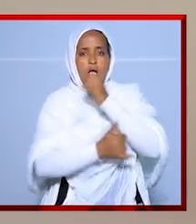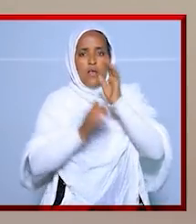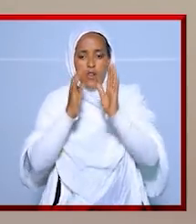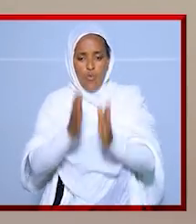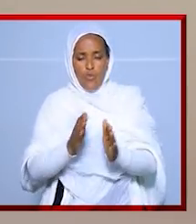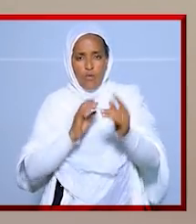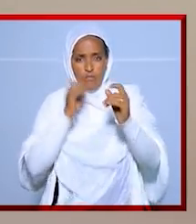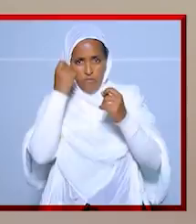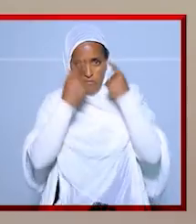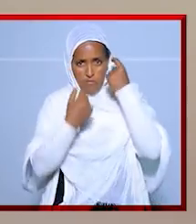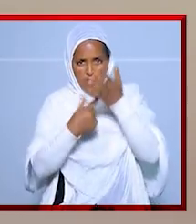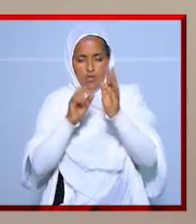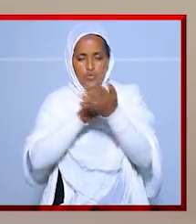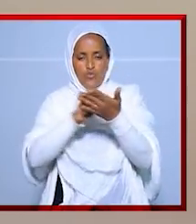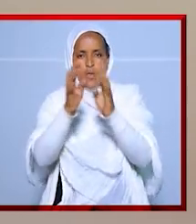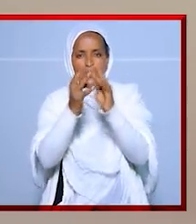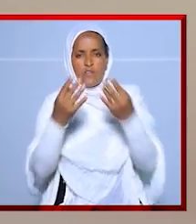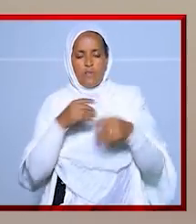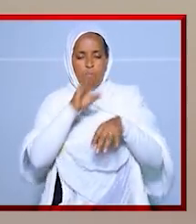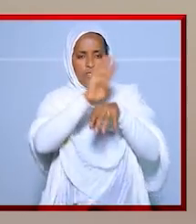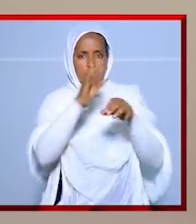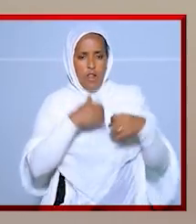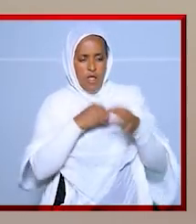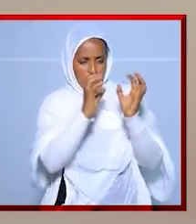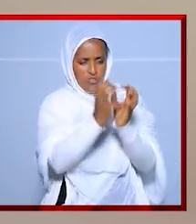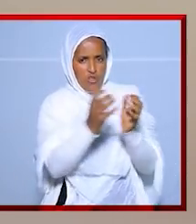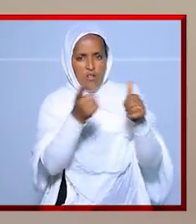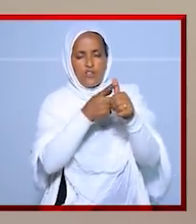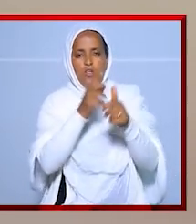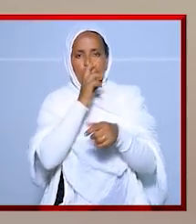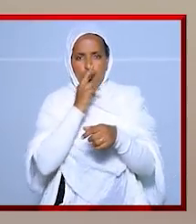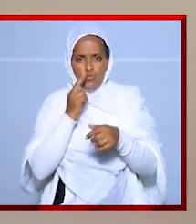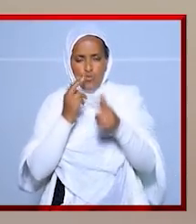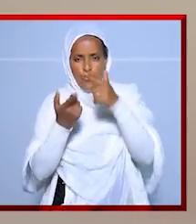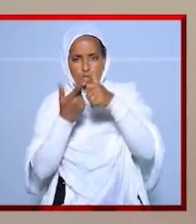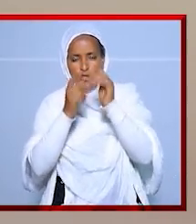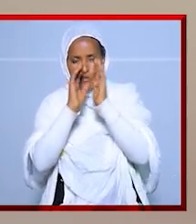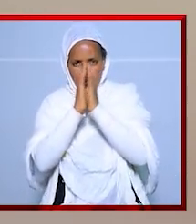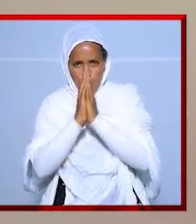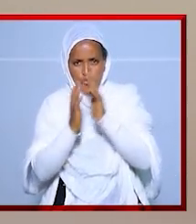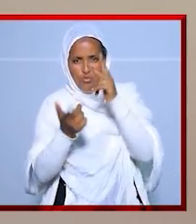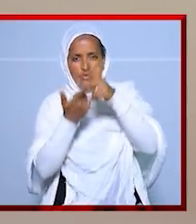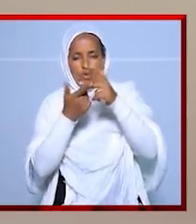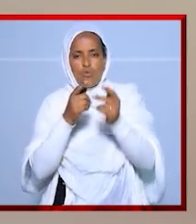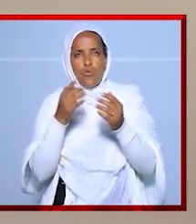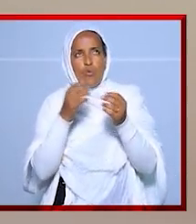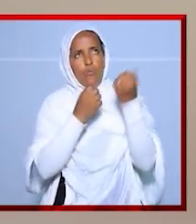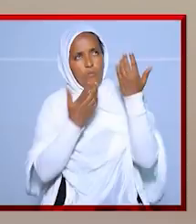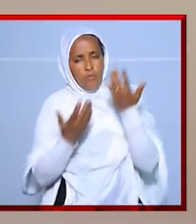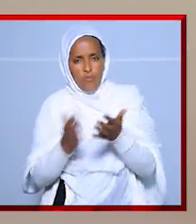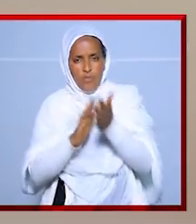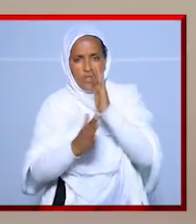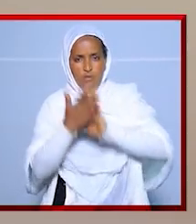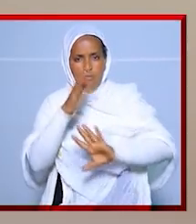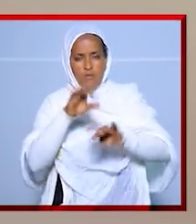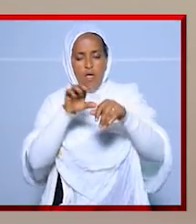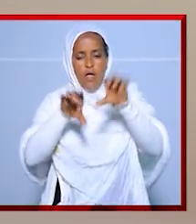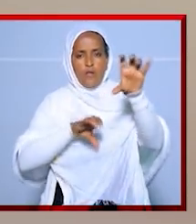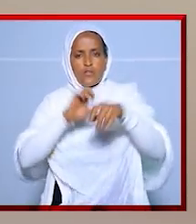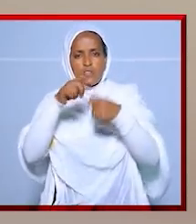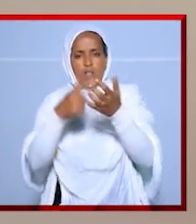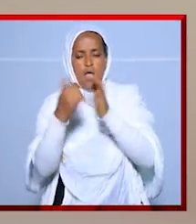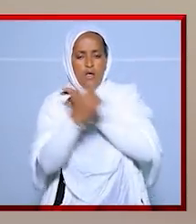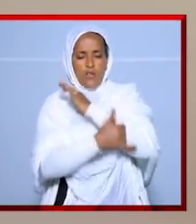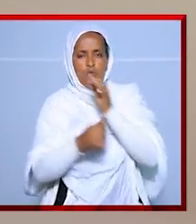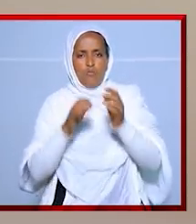ሀገራዊ መግባባት ላይ ከቅዱሳት መጻሕፍት አንጻር ቤተክርስቲያን ያላት ድርሻ አንደኛ ጾም፣ ሁለተኛ ጸሎት፣ ሶስተኛው ምህላ እያደረገች ስለ